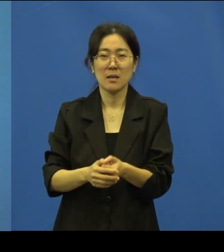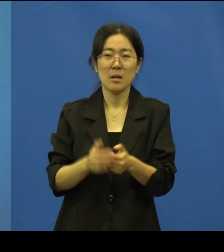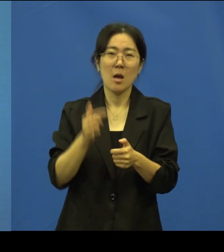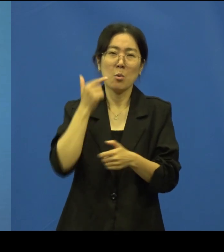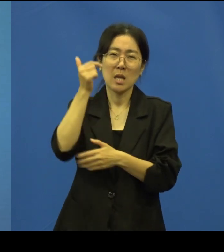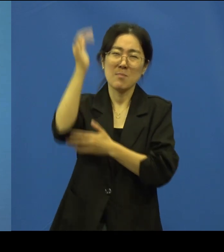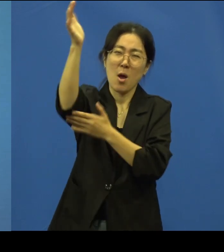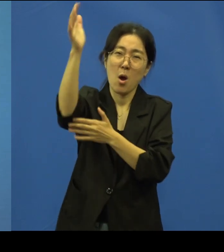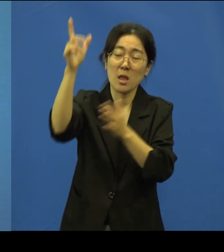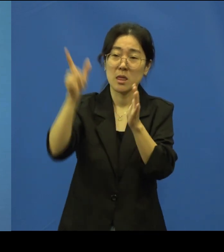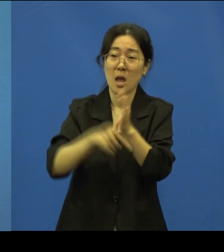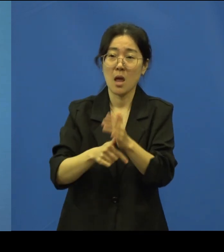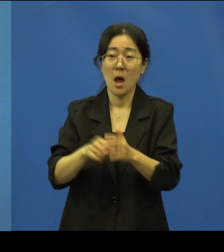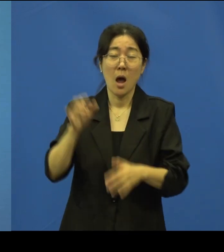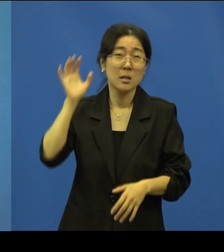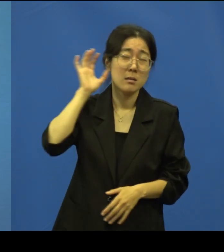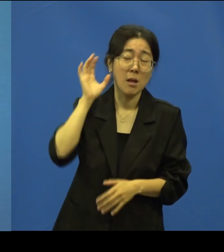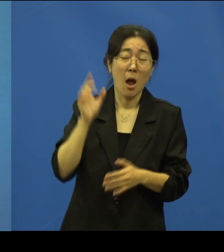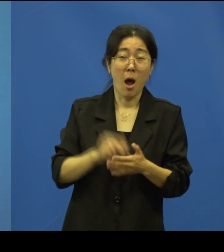욕.